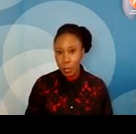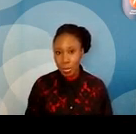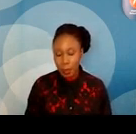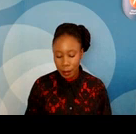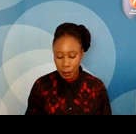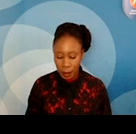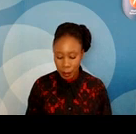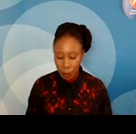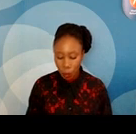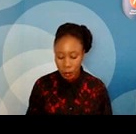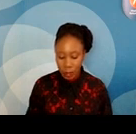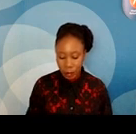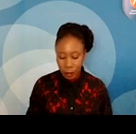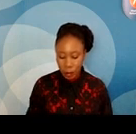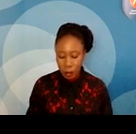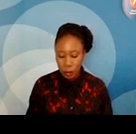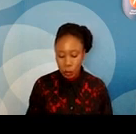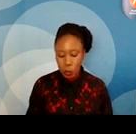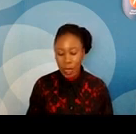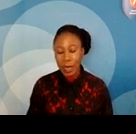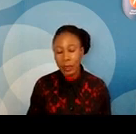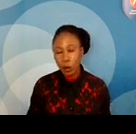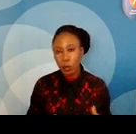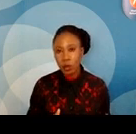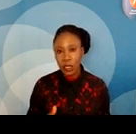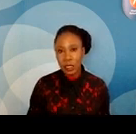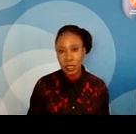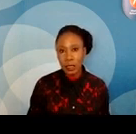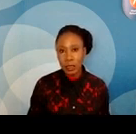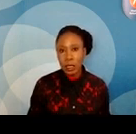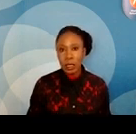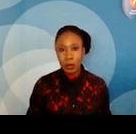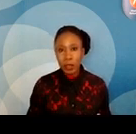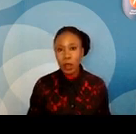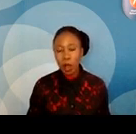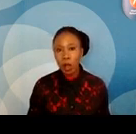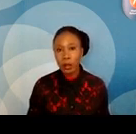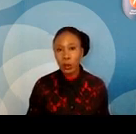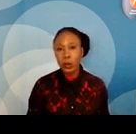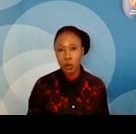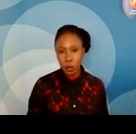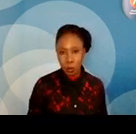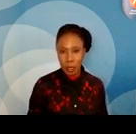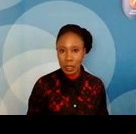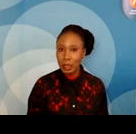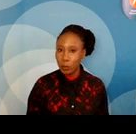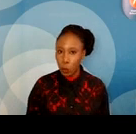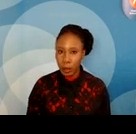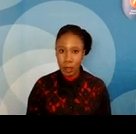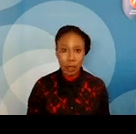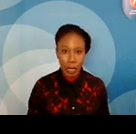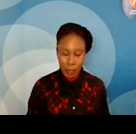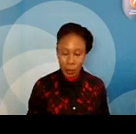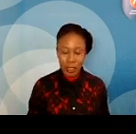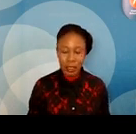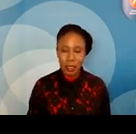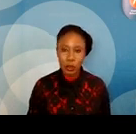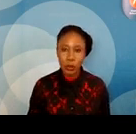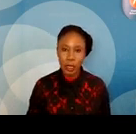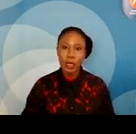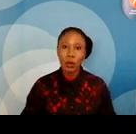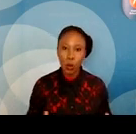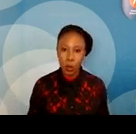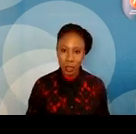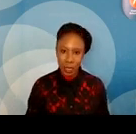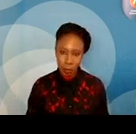biologiska åldrande, så är det också viktigt att vi har utrymme i våra arbeten